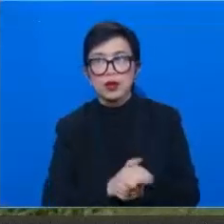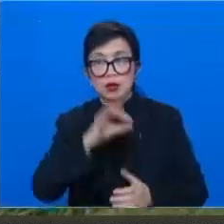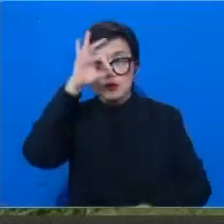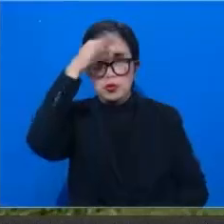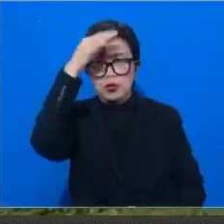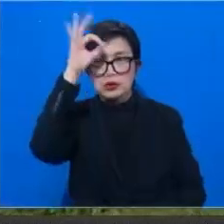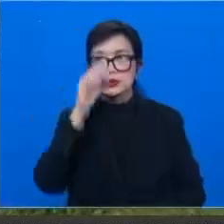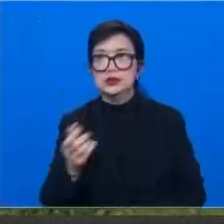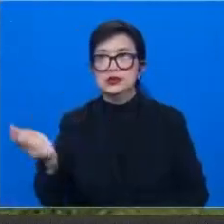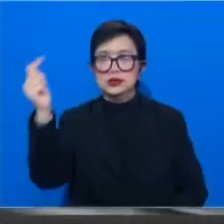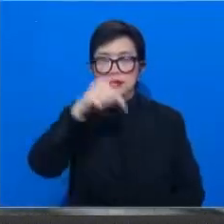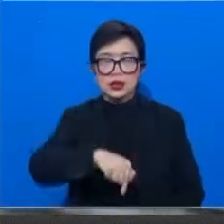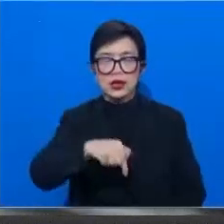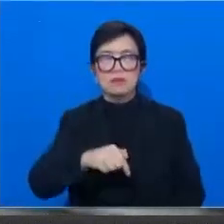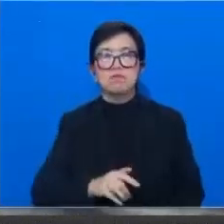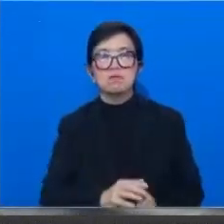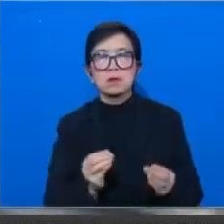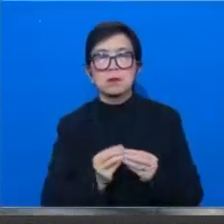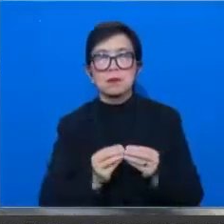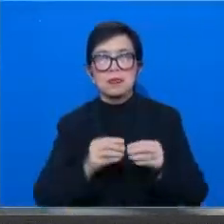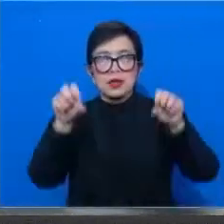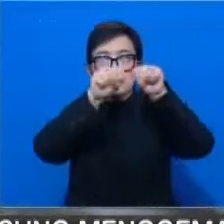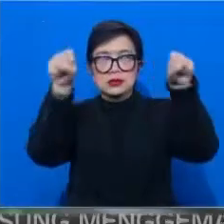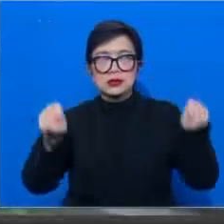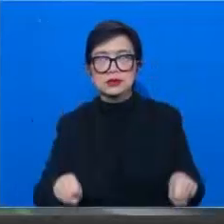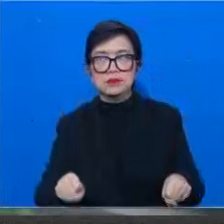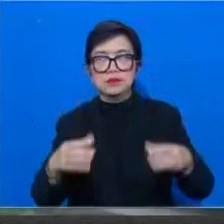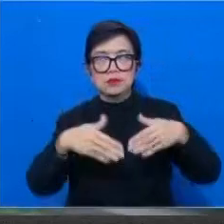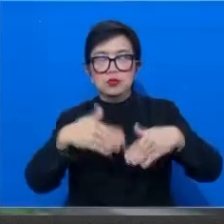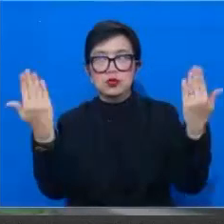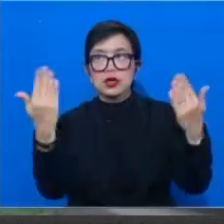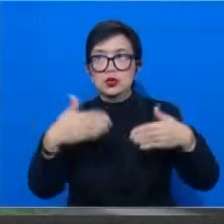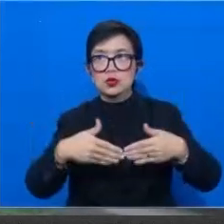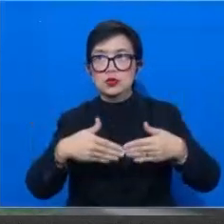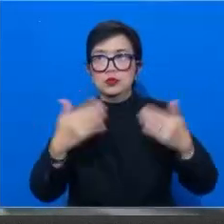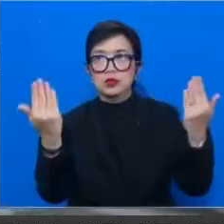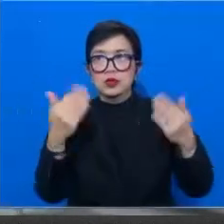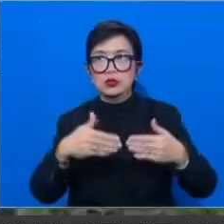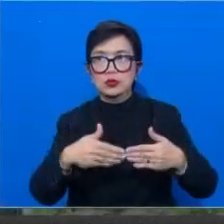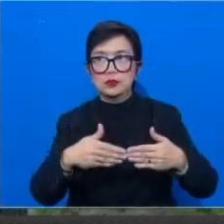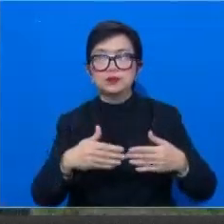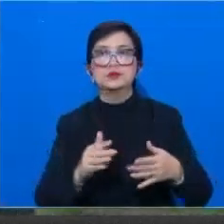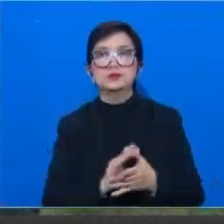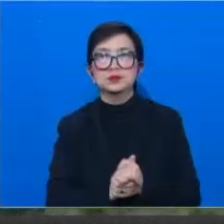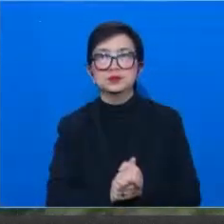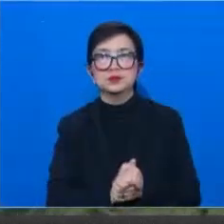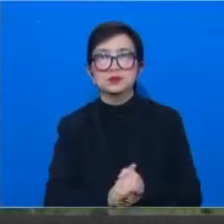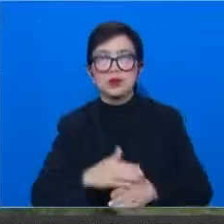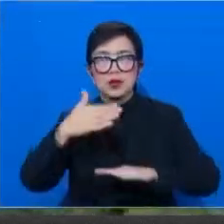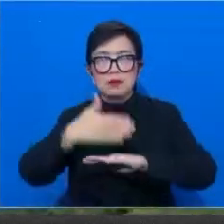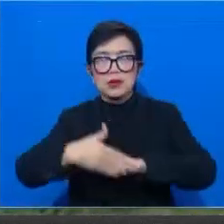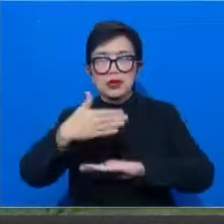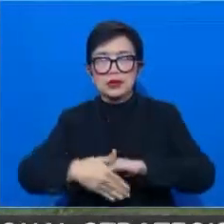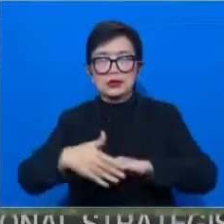Bogor terpaksa memberlakukan buka tutup arus demi melakukan rekayasa pengurasan arus. Selain melakukan pembatasan sistem ganjil